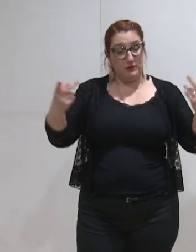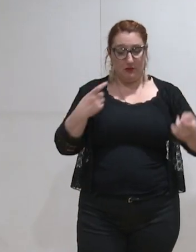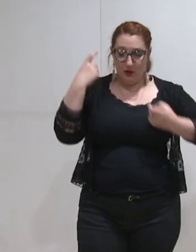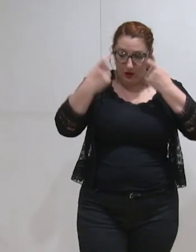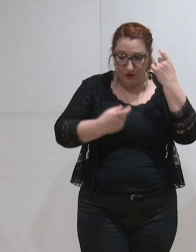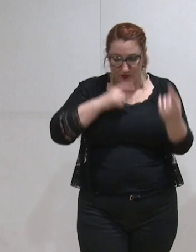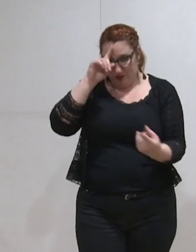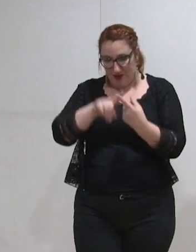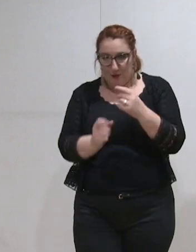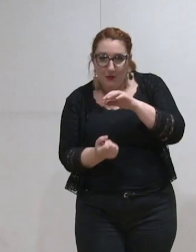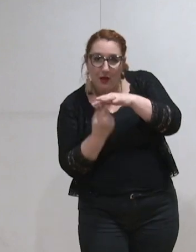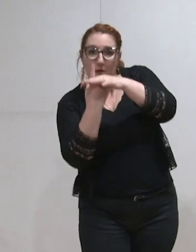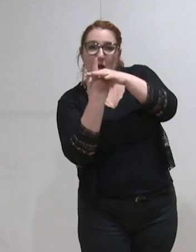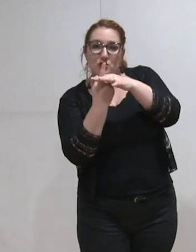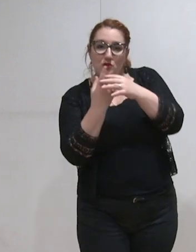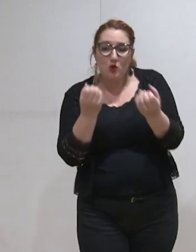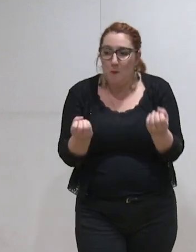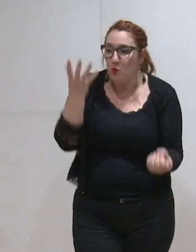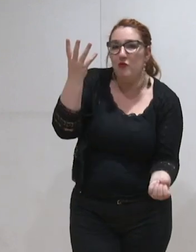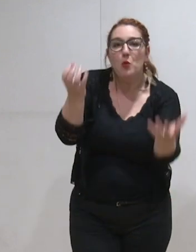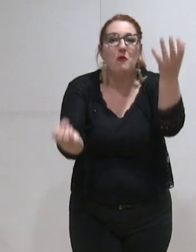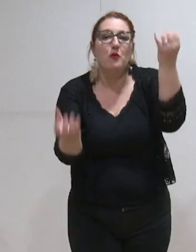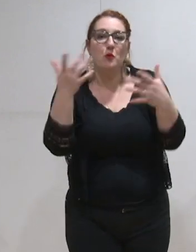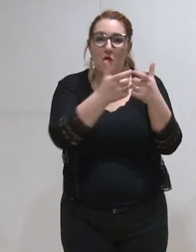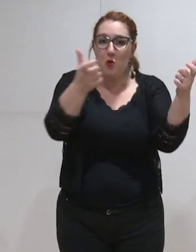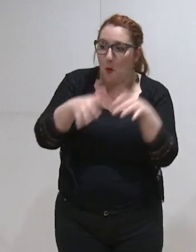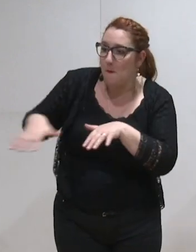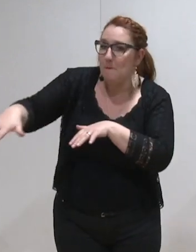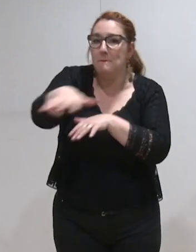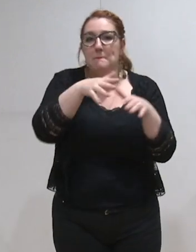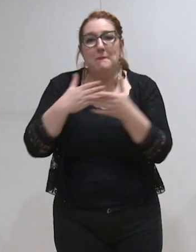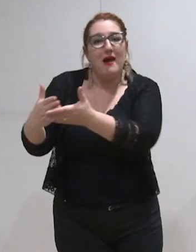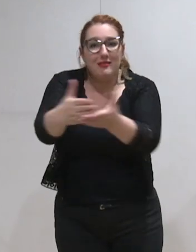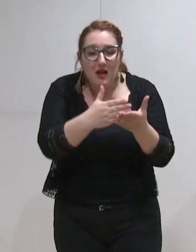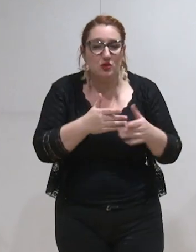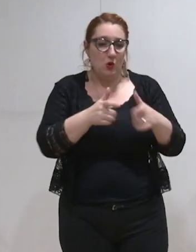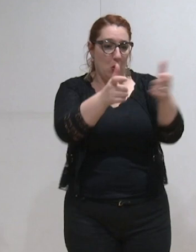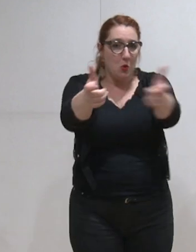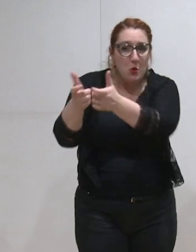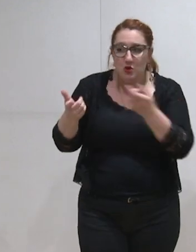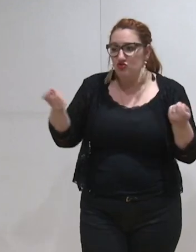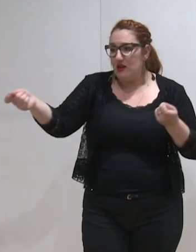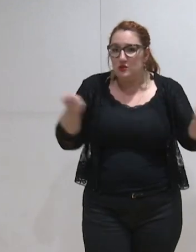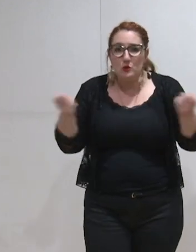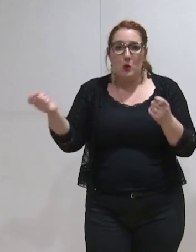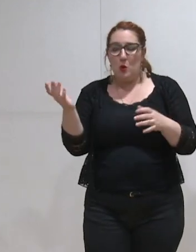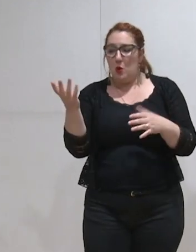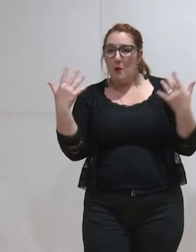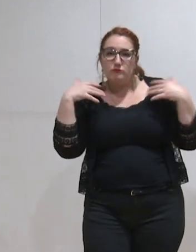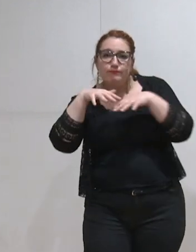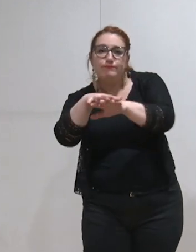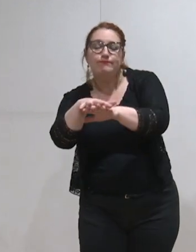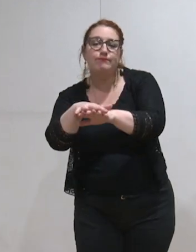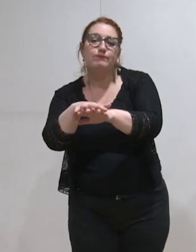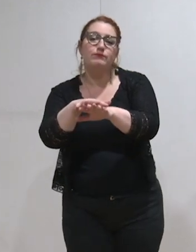l'émergence les réflexions autour du partage des lieux les réflexions autour aussi de la gestion des lieux de croisement des regard entre euh